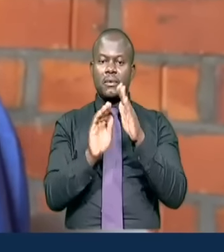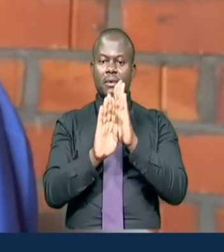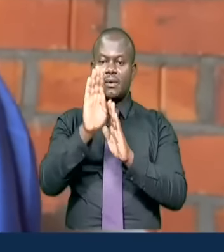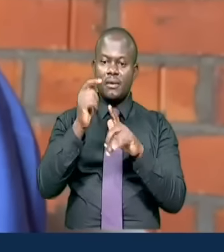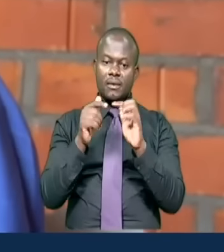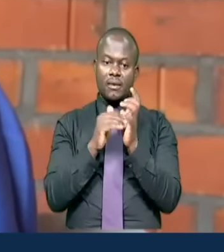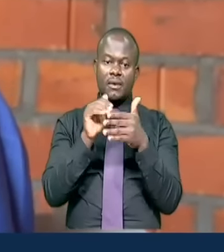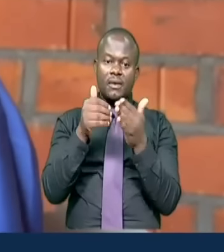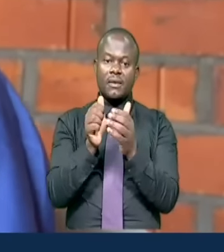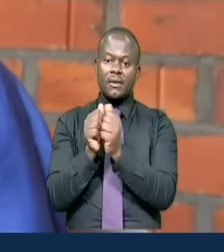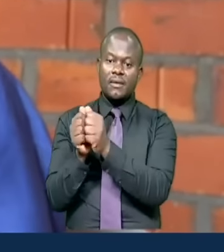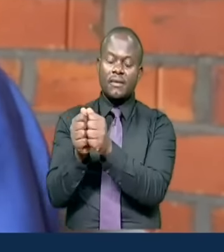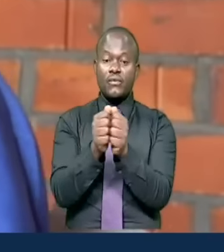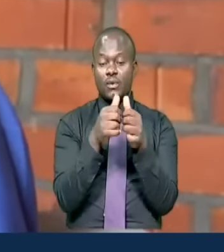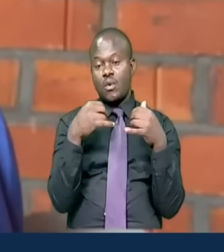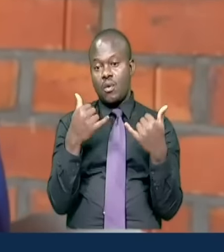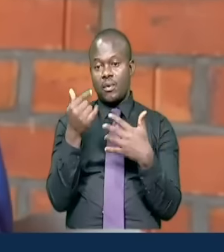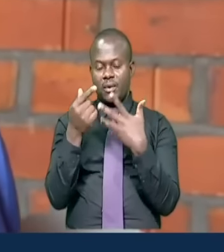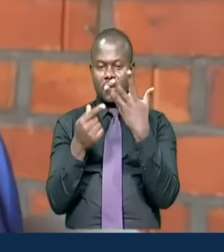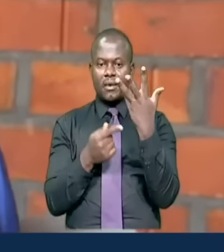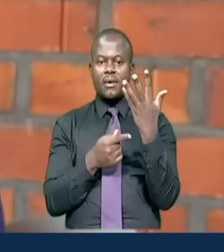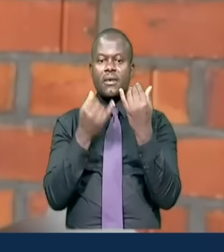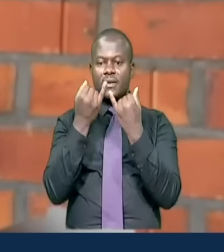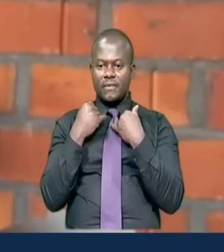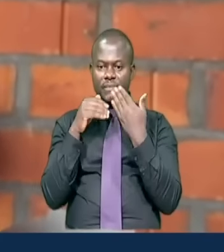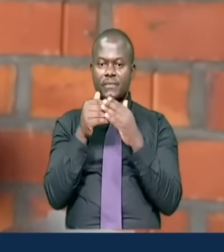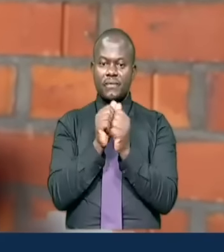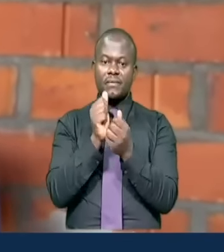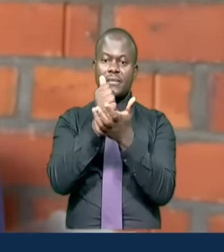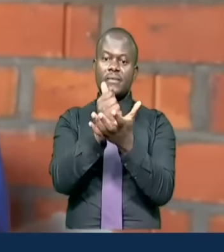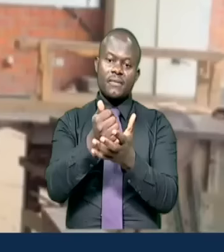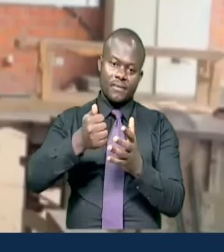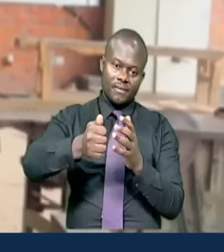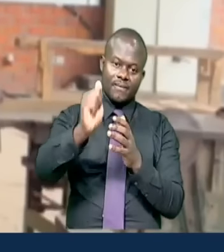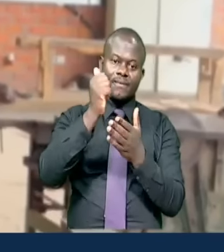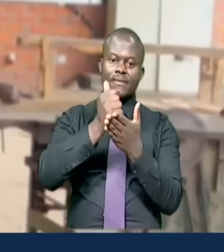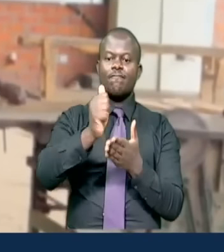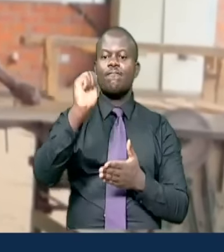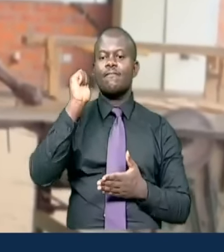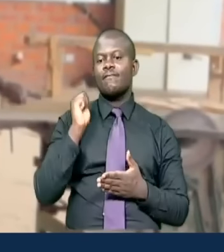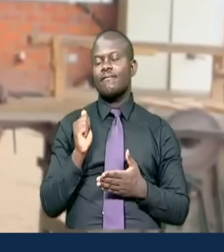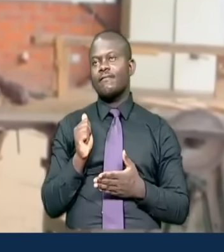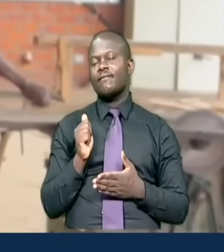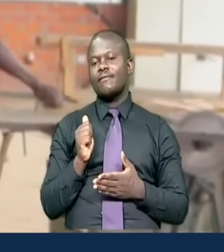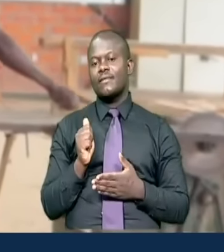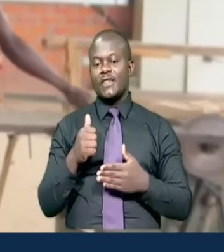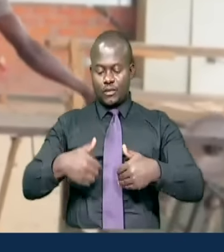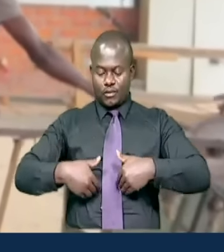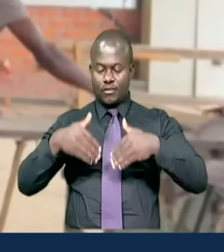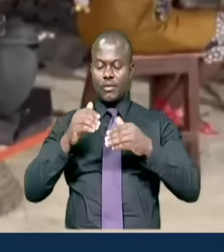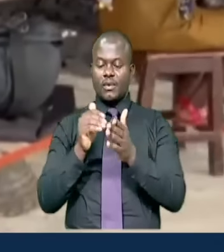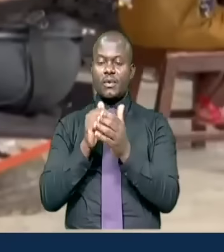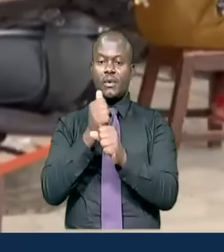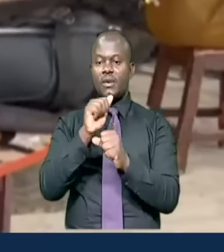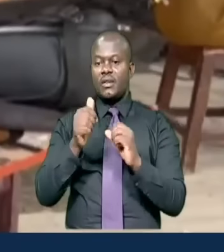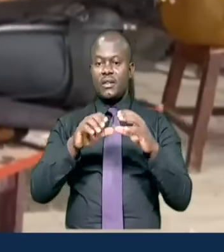yabona ibirako ubu ngubu icyo umuntu yabwiraga ababyeyi ngo bamufashe asigaye akifasha uretse urubyiruko muri aka gakiriro hakorera